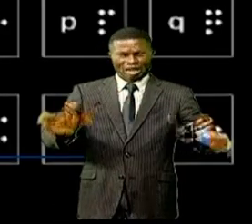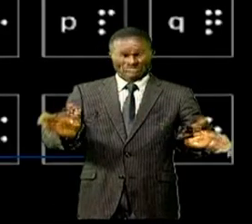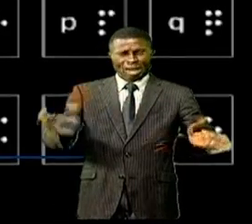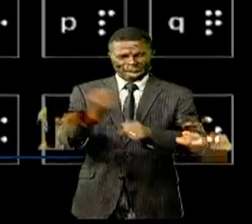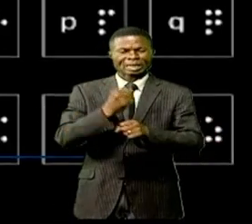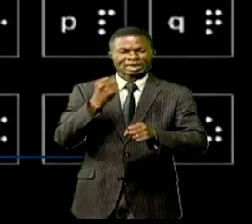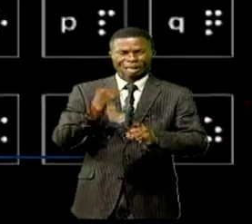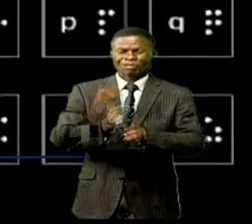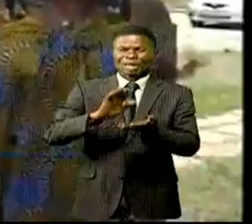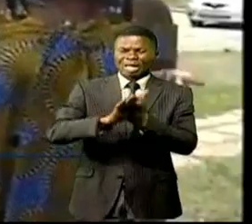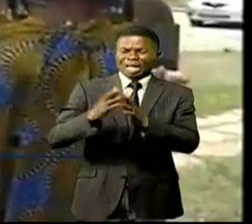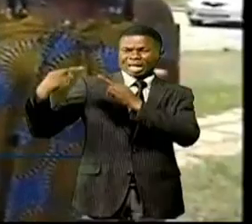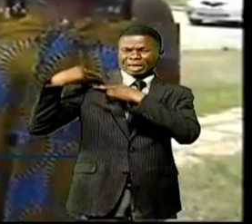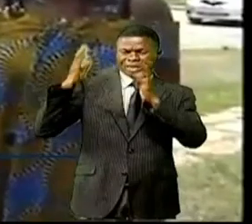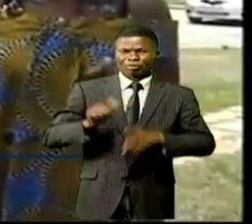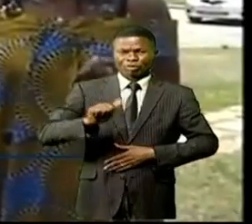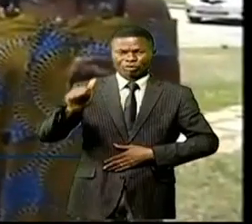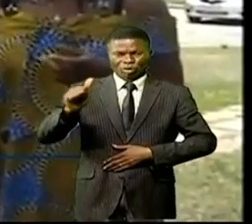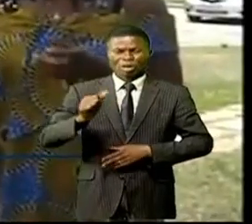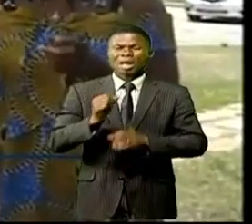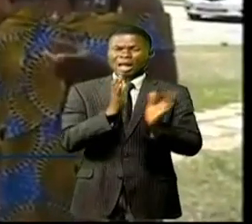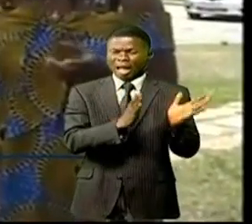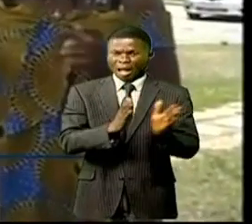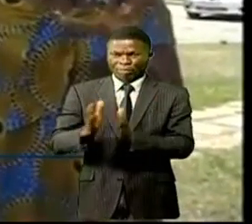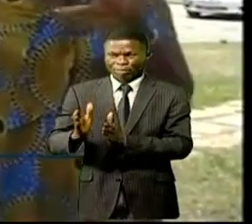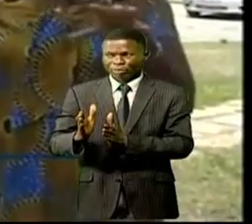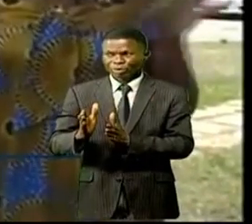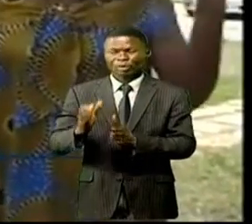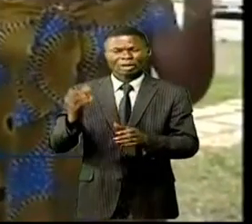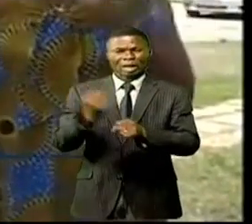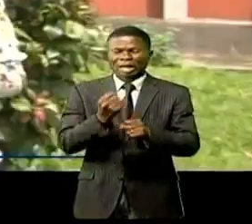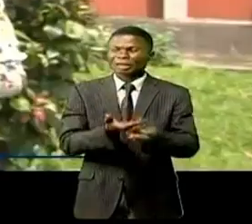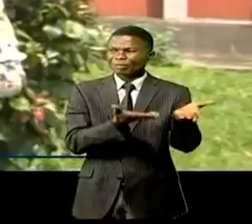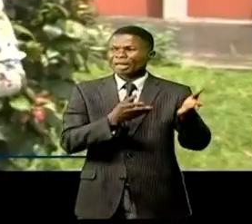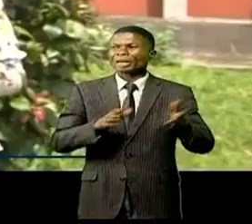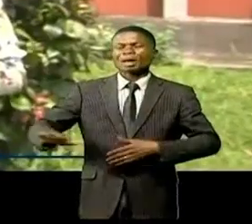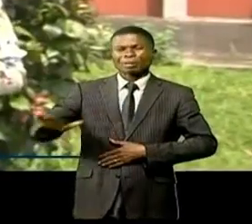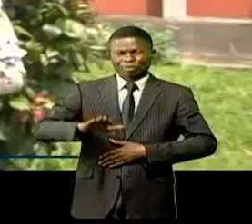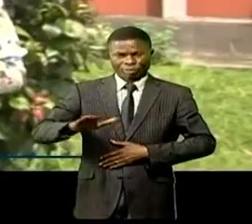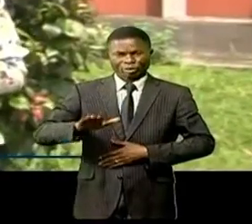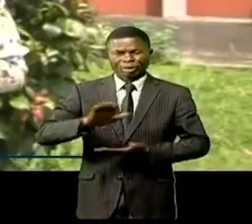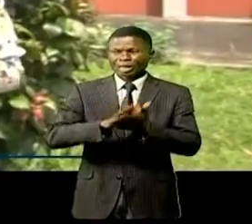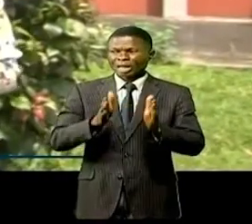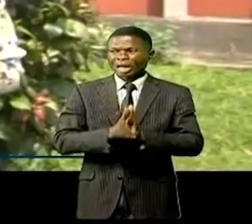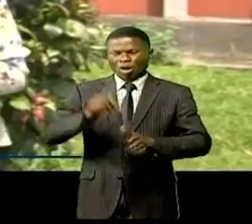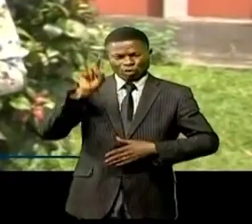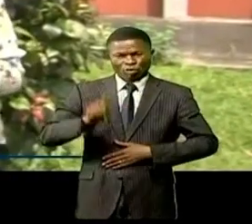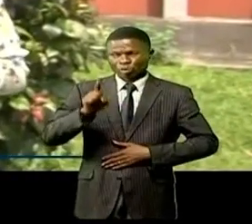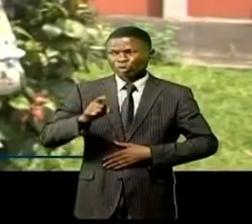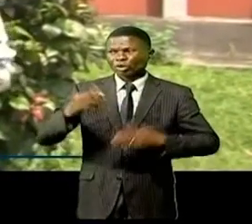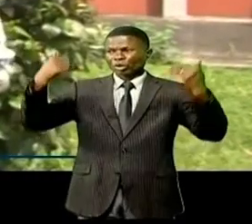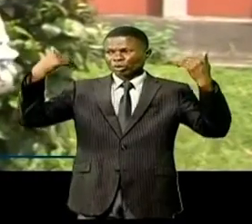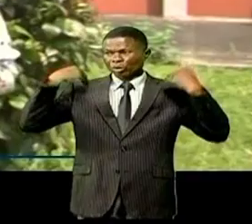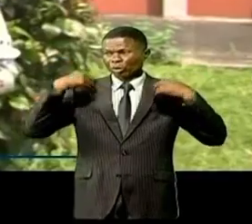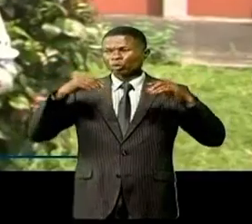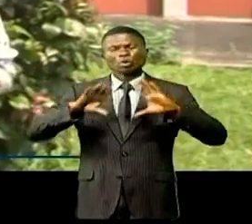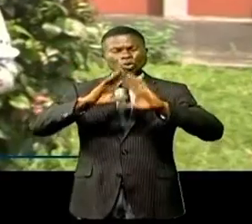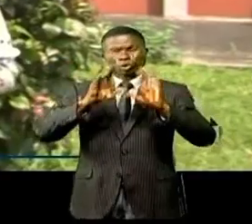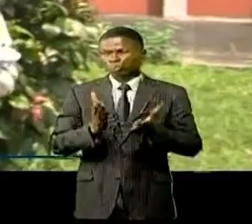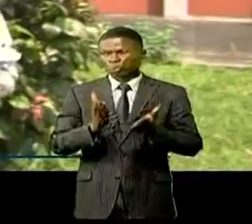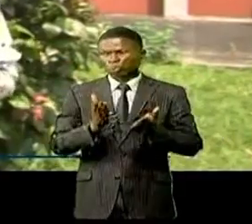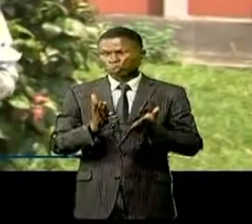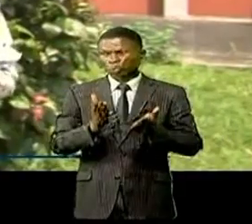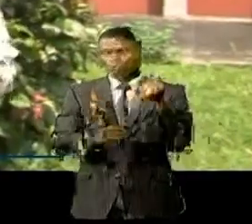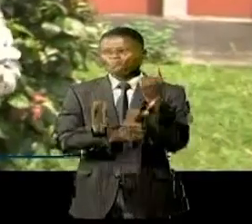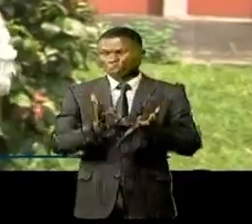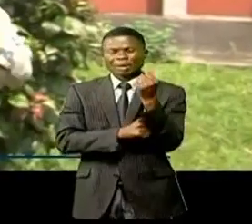toute indépendance et la disposer ainsi à servir son pays. Il devient impérieux que les autorités à tous les niveaux et toute